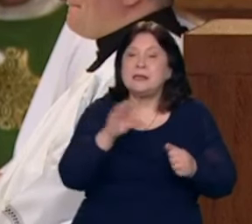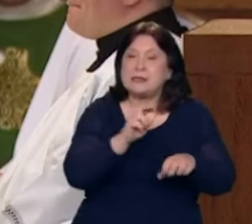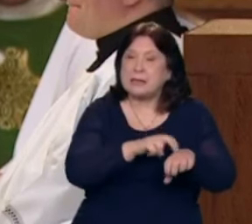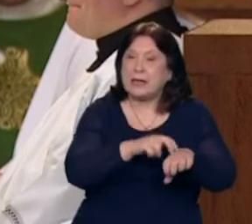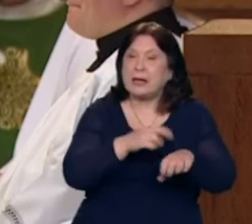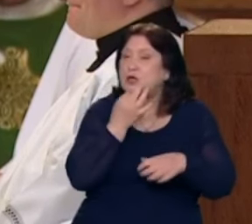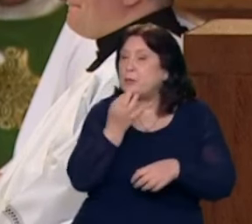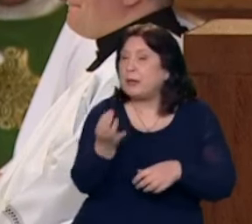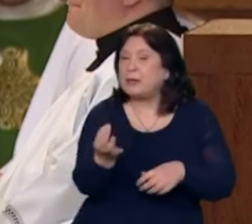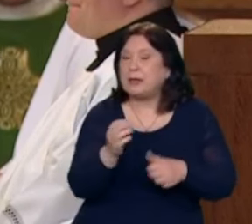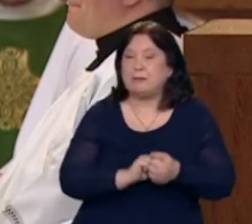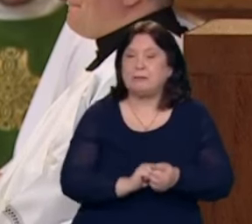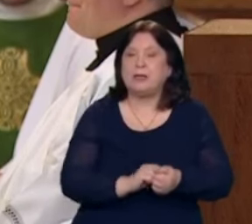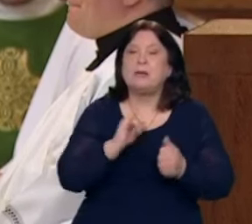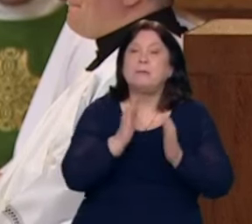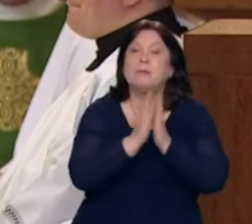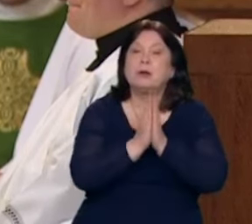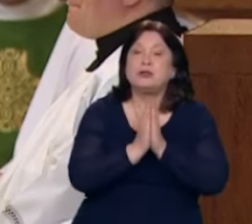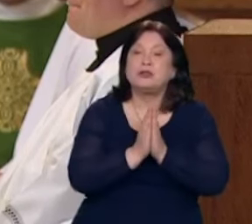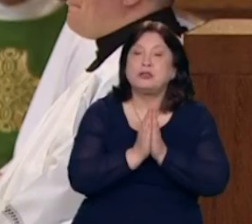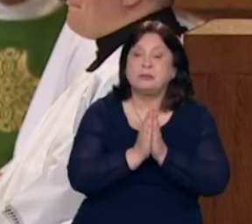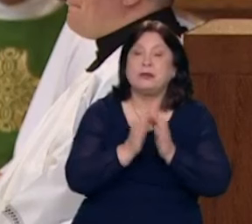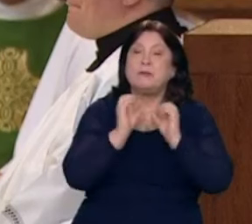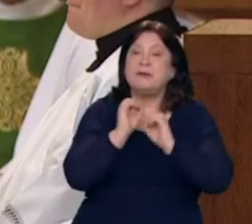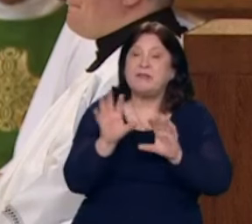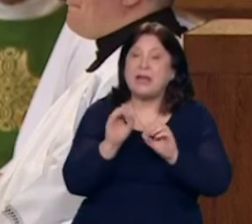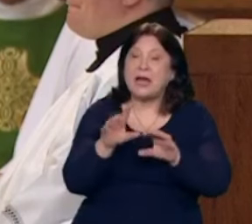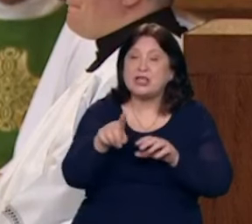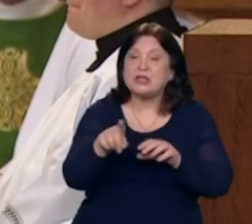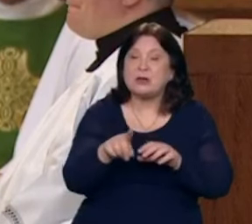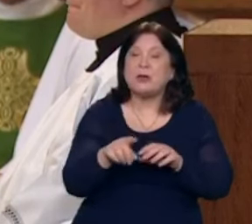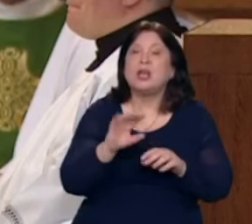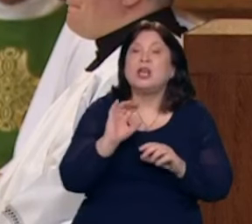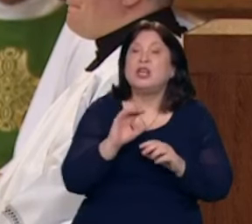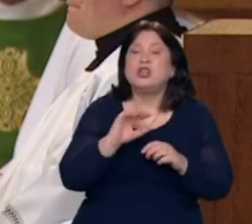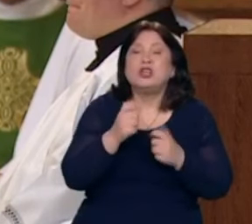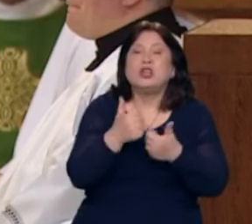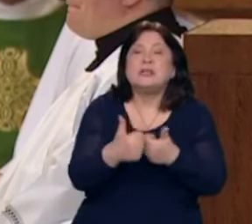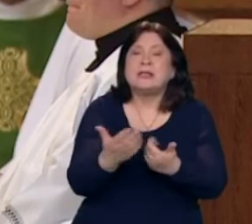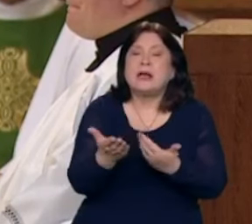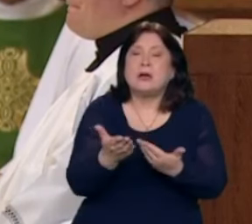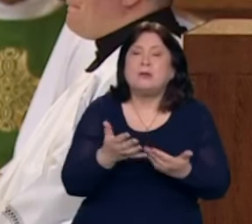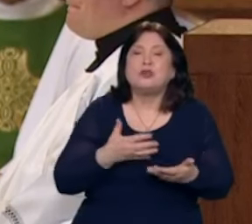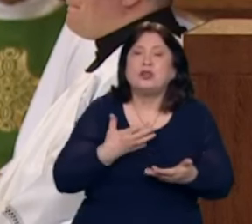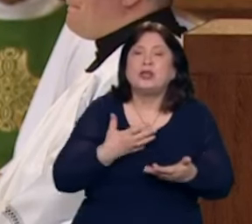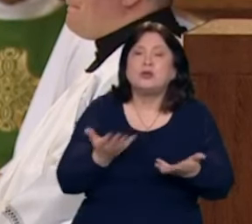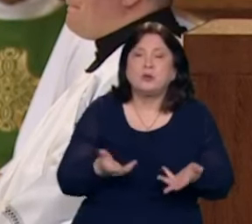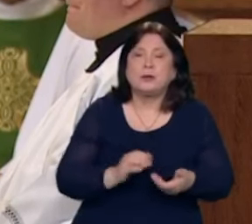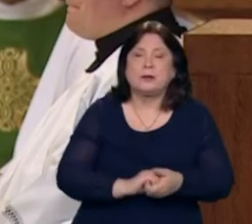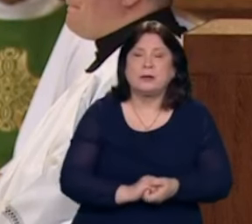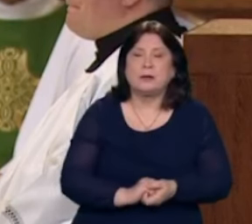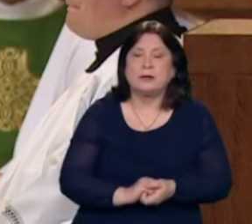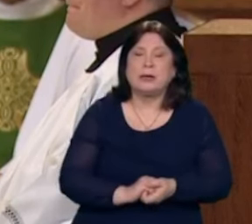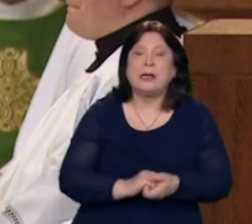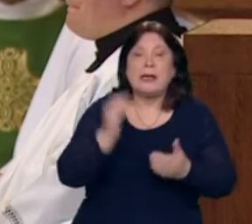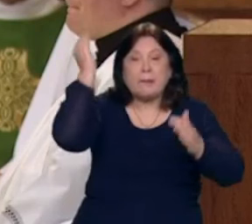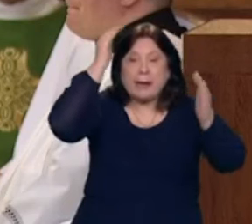pytania i prosi żeby Wyjaśnił co się dzieje